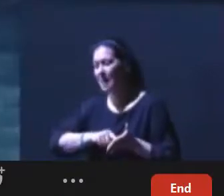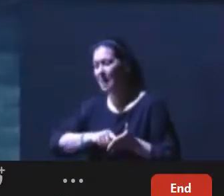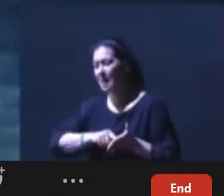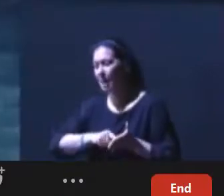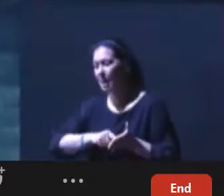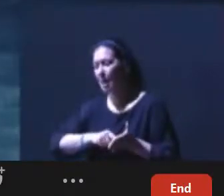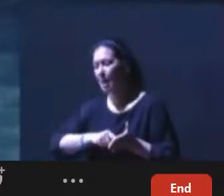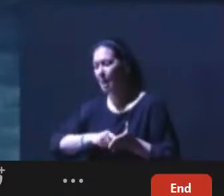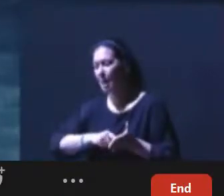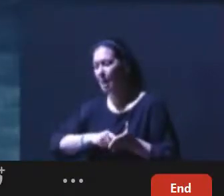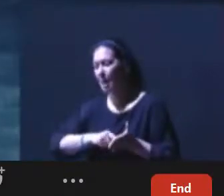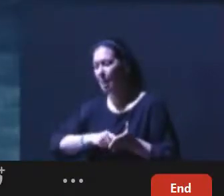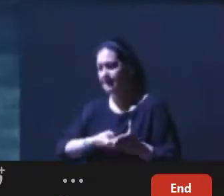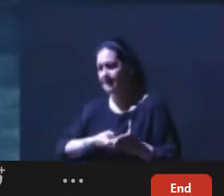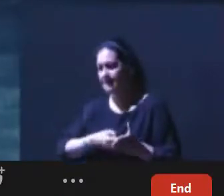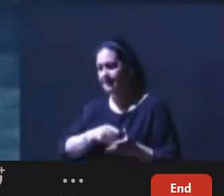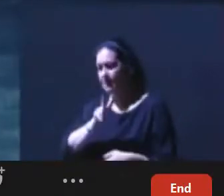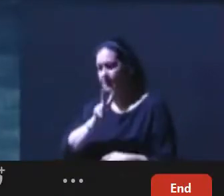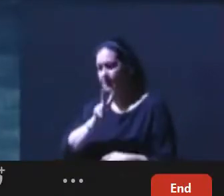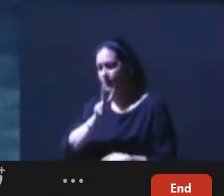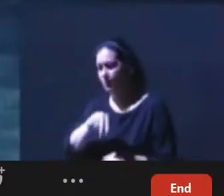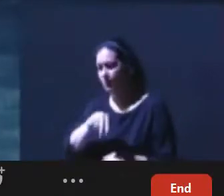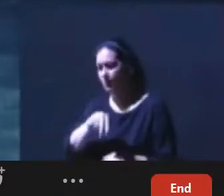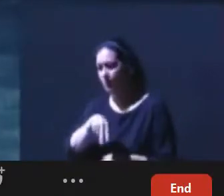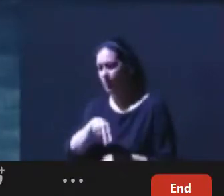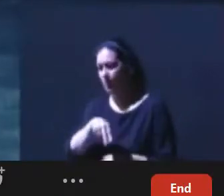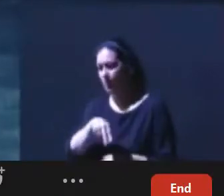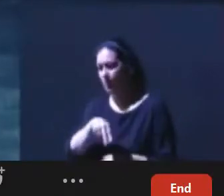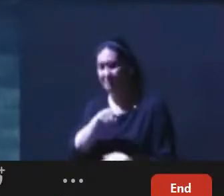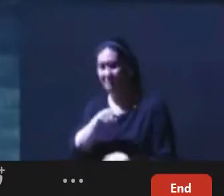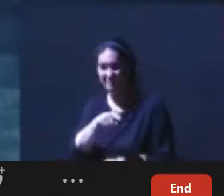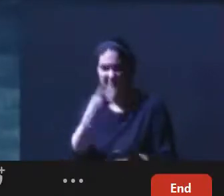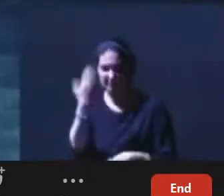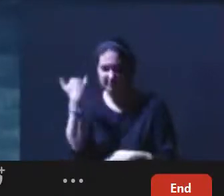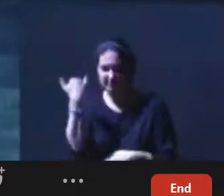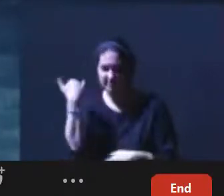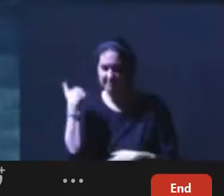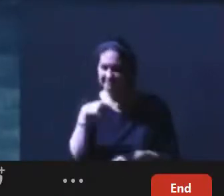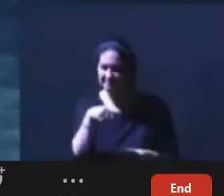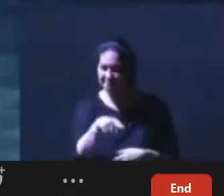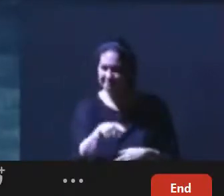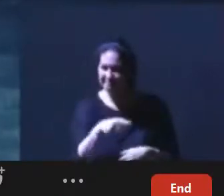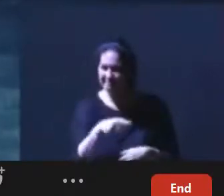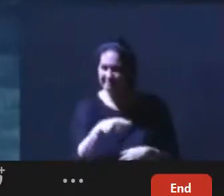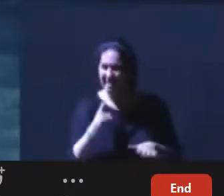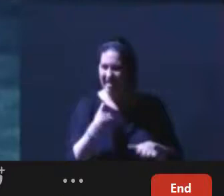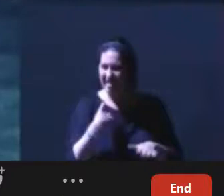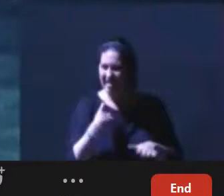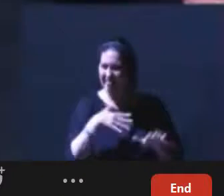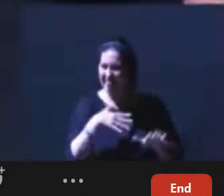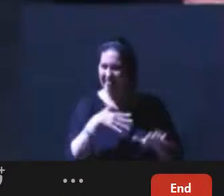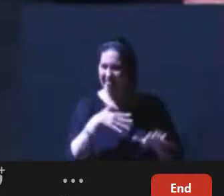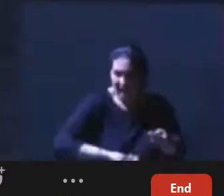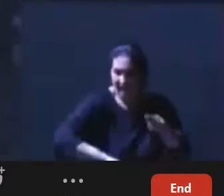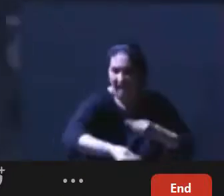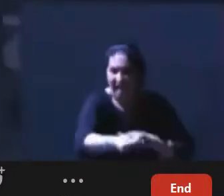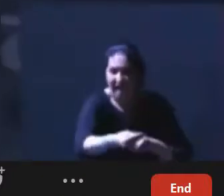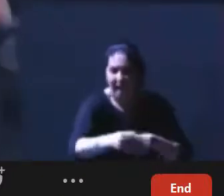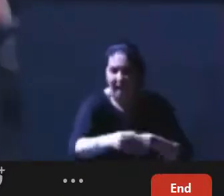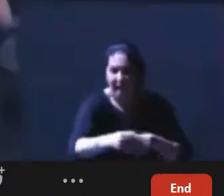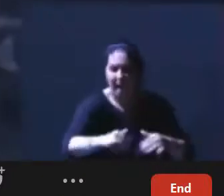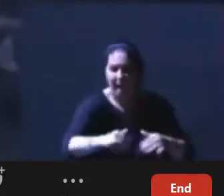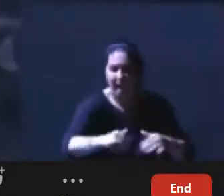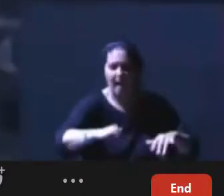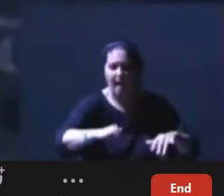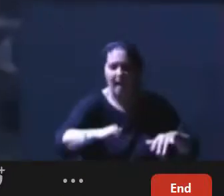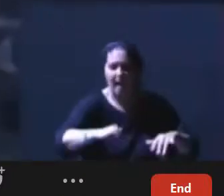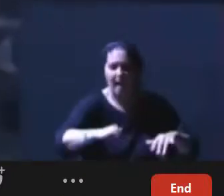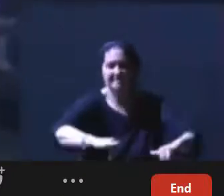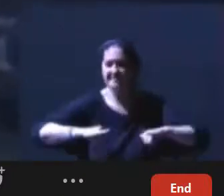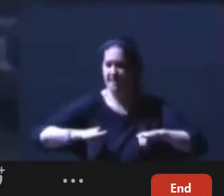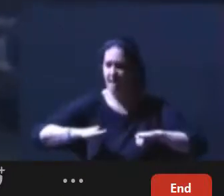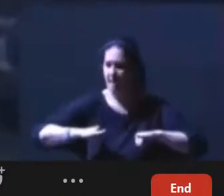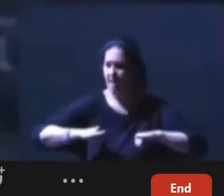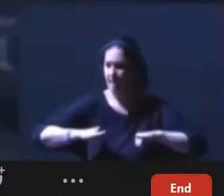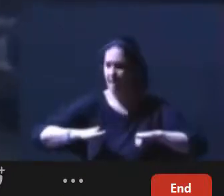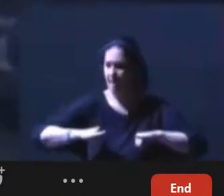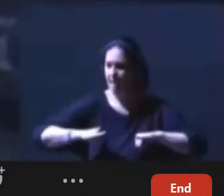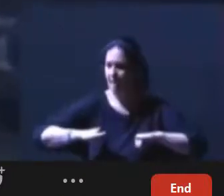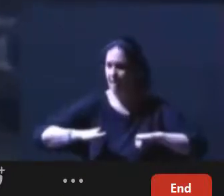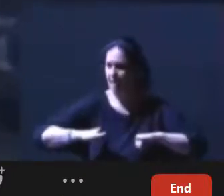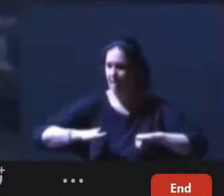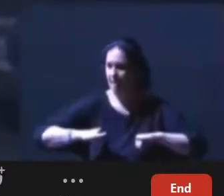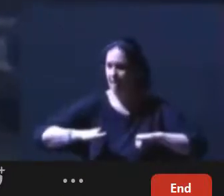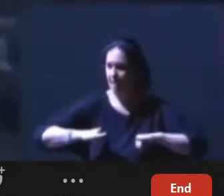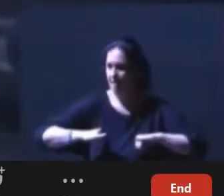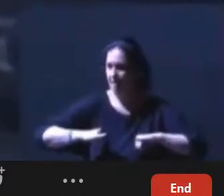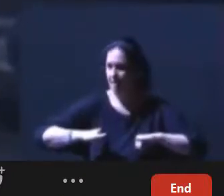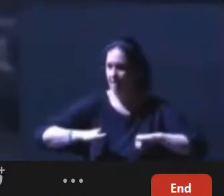hồi đấy thì tôi thấy là có lợi rồi. Còn bây giờ mọi người bắt đầu bán token USDT dưới 1 cent thì tôi mới nói là khoảng 10 năm sau thì họ cũng sẽ nói là không sao,